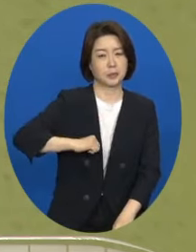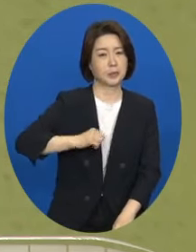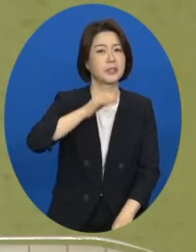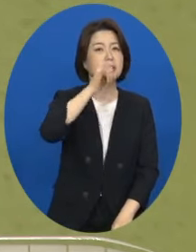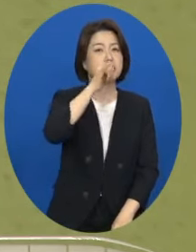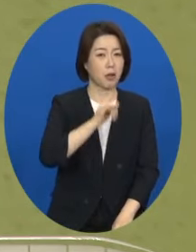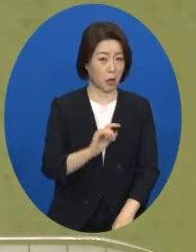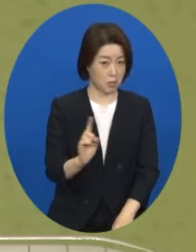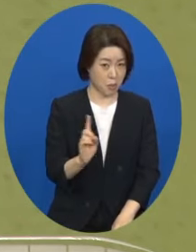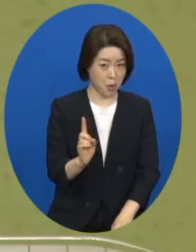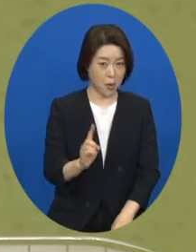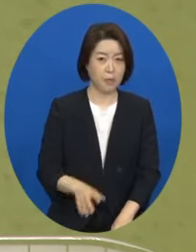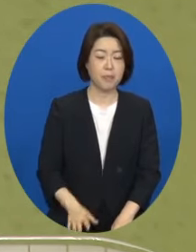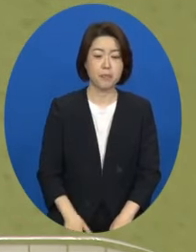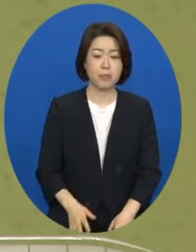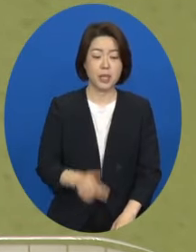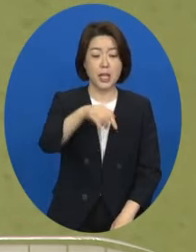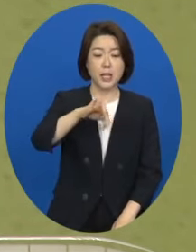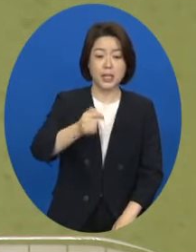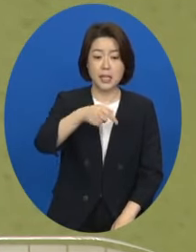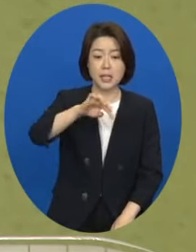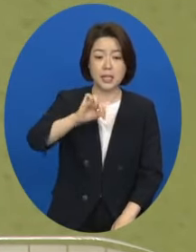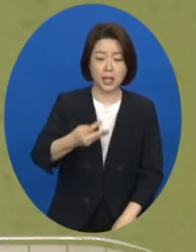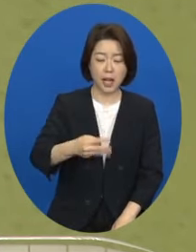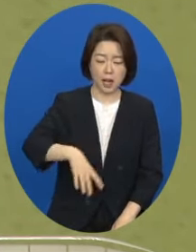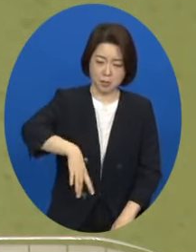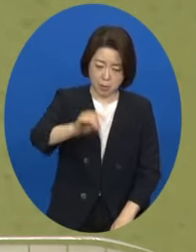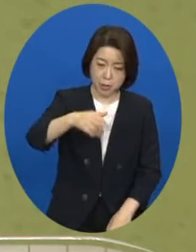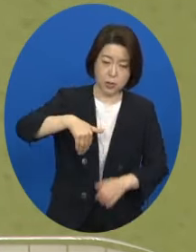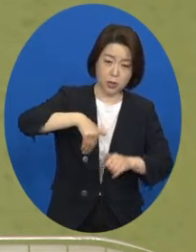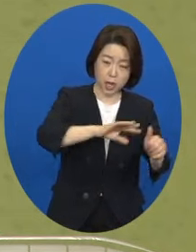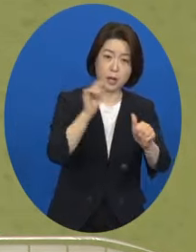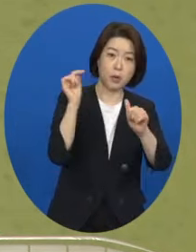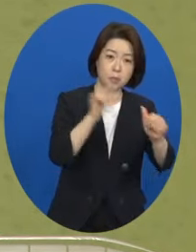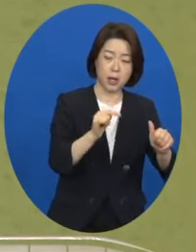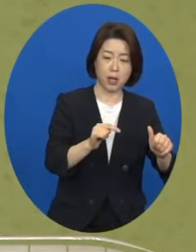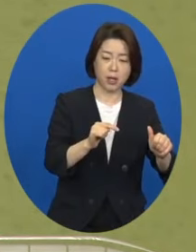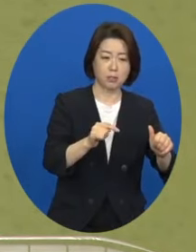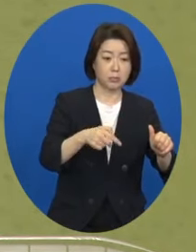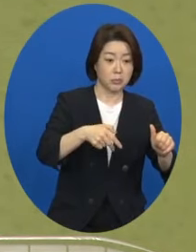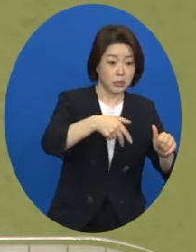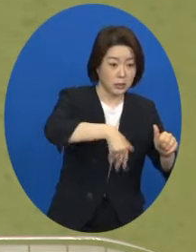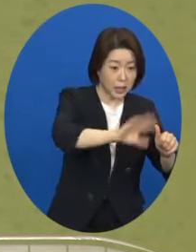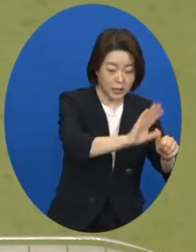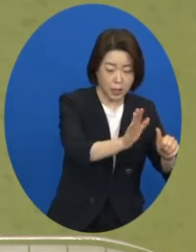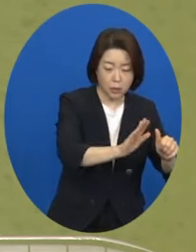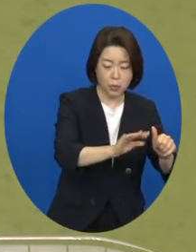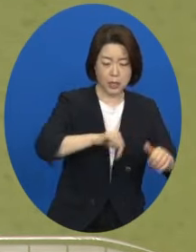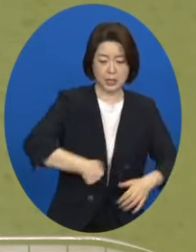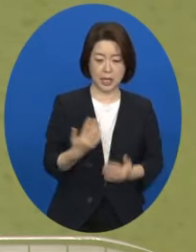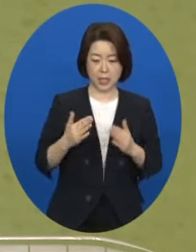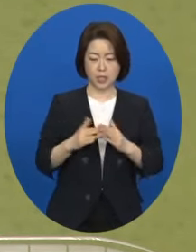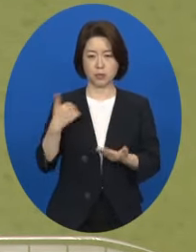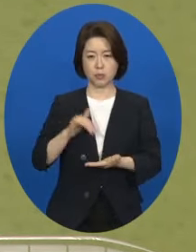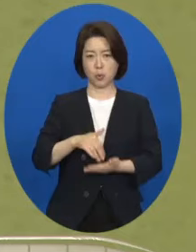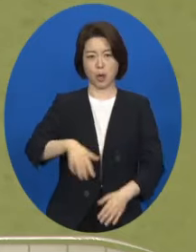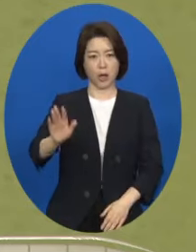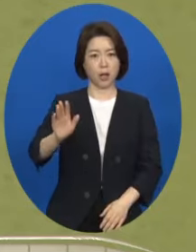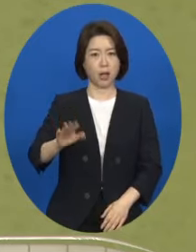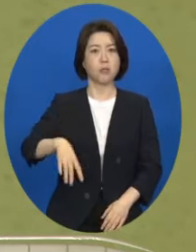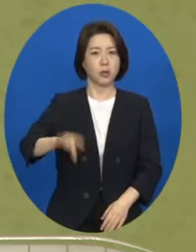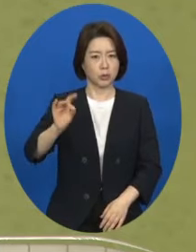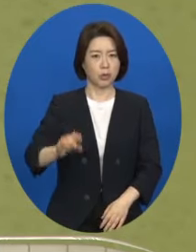합니다. 뭐냐면 길갈로 먼저 내려가라고 했는데 길갈로 가지 않고 자기 집으로 그냥 돌아갑니다. 이게 첫 번째예요. 두